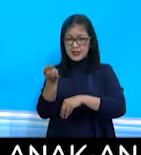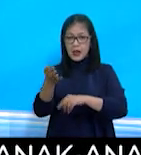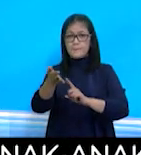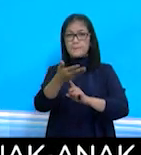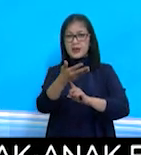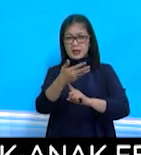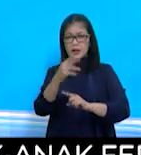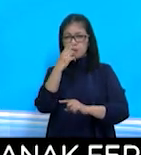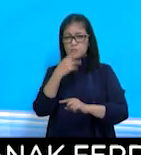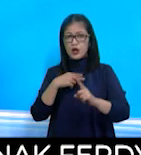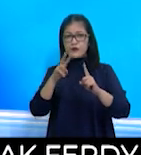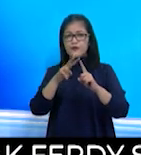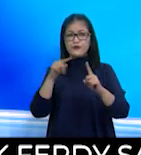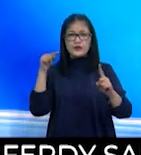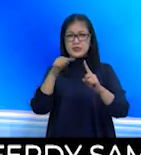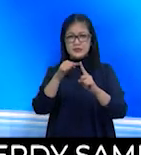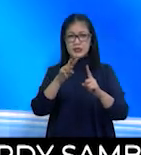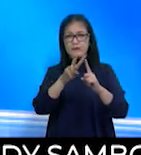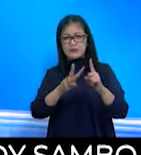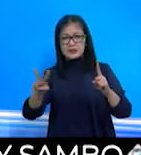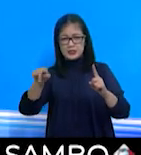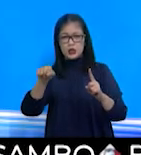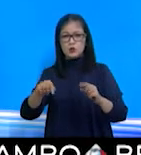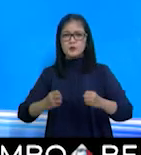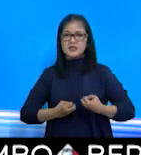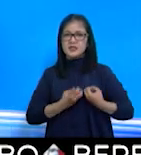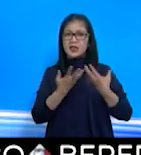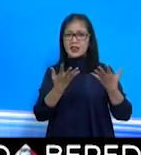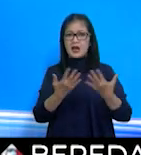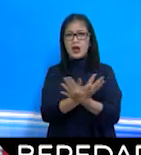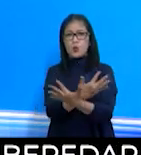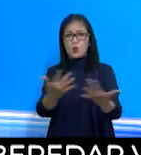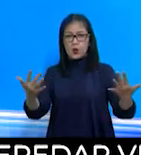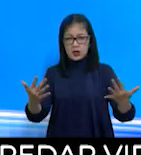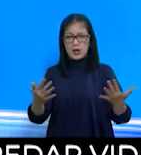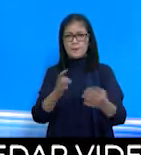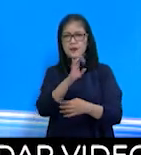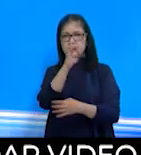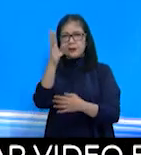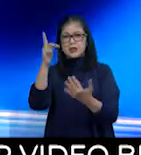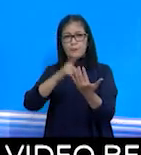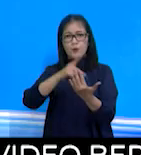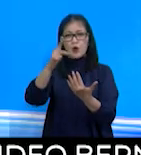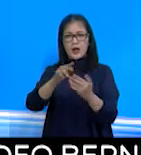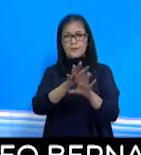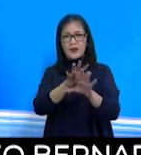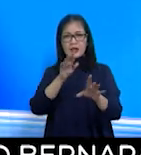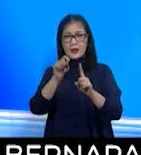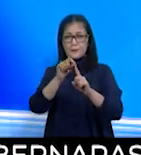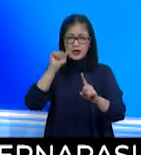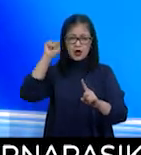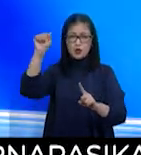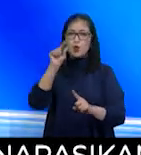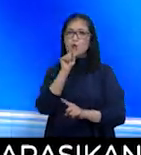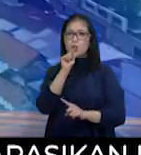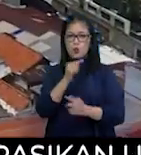dan misi untuk mensejahterakan masyarakat, beragam program Partai Perindo hadir untuk meningkatkan ekonomi masyarakat.